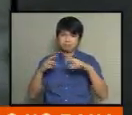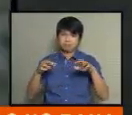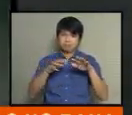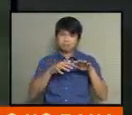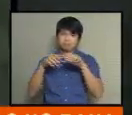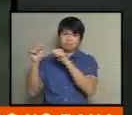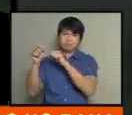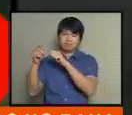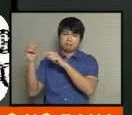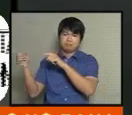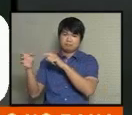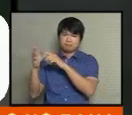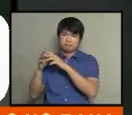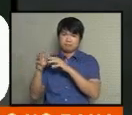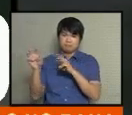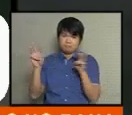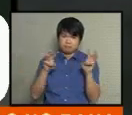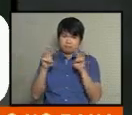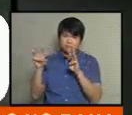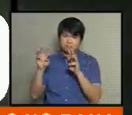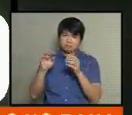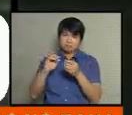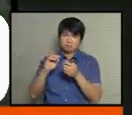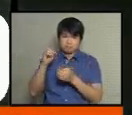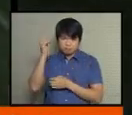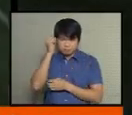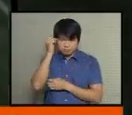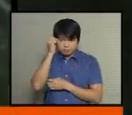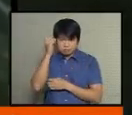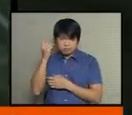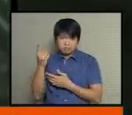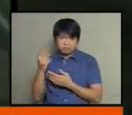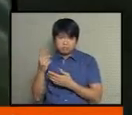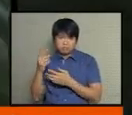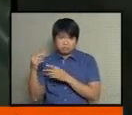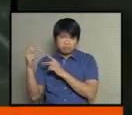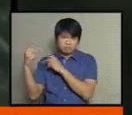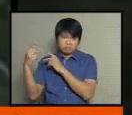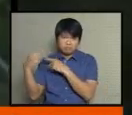rin ang tropical cyclone wind signal sa lugar at ayon sa PAGASA,